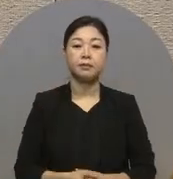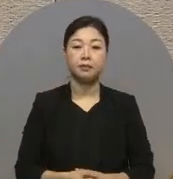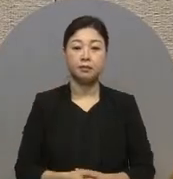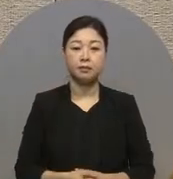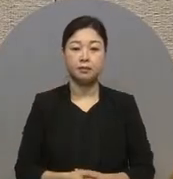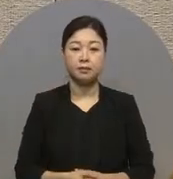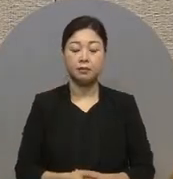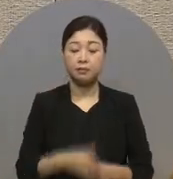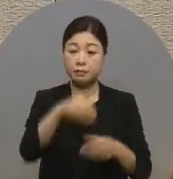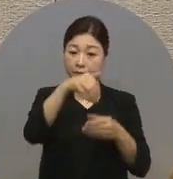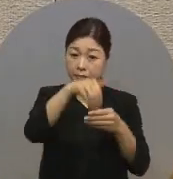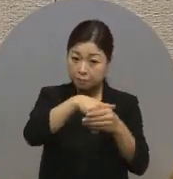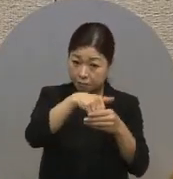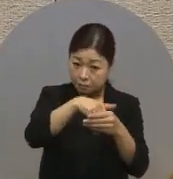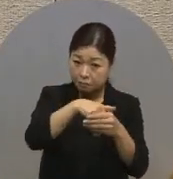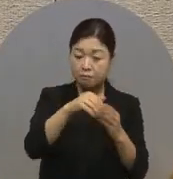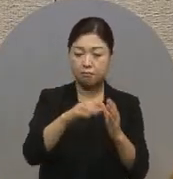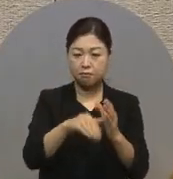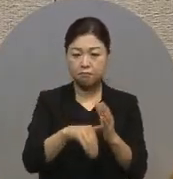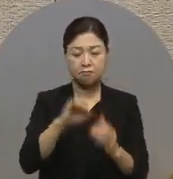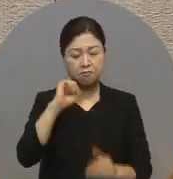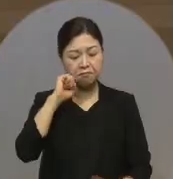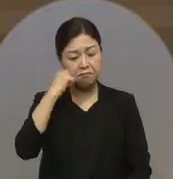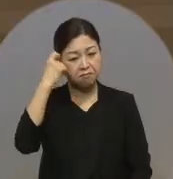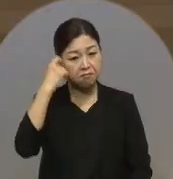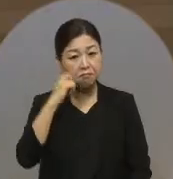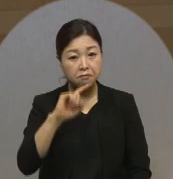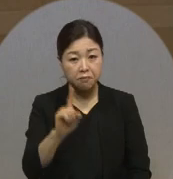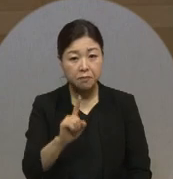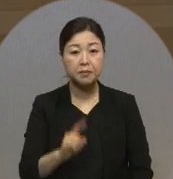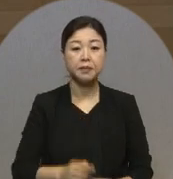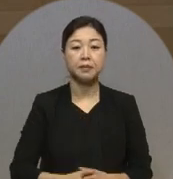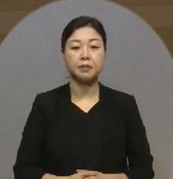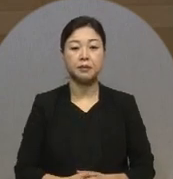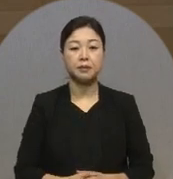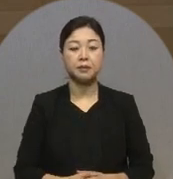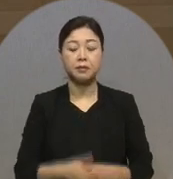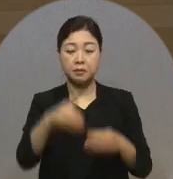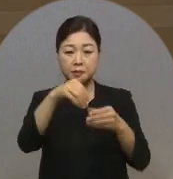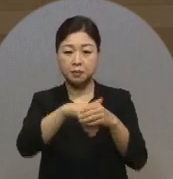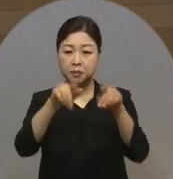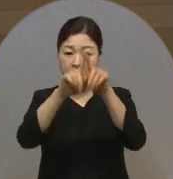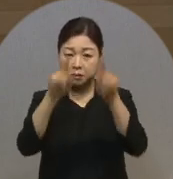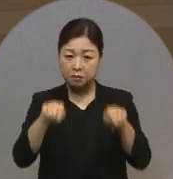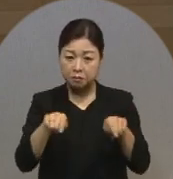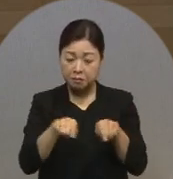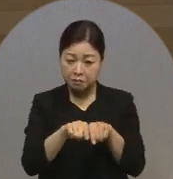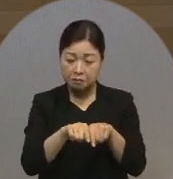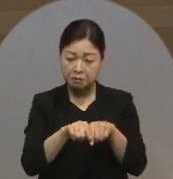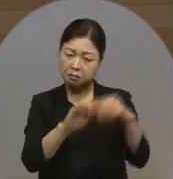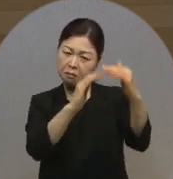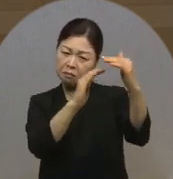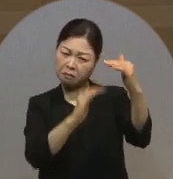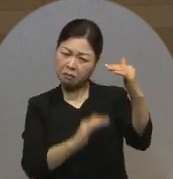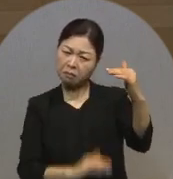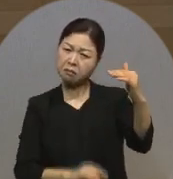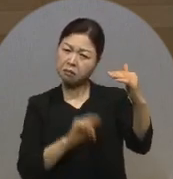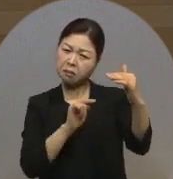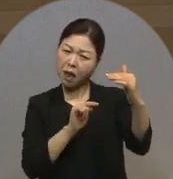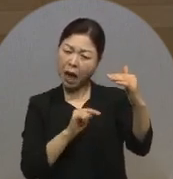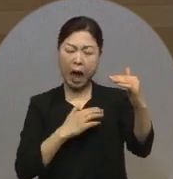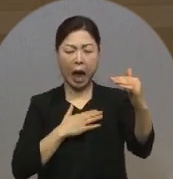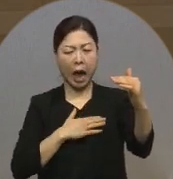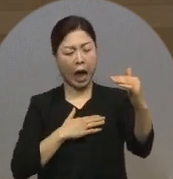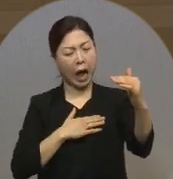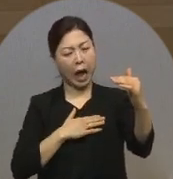선거 기간에 어떤 부분이 가장 어렵게 느껴지나요? 투표용지가 알기 쉬운 자료가 있어야 되는데 공고물이